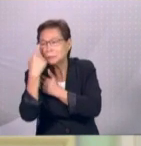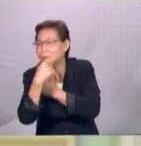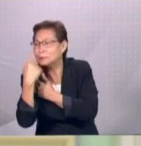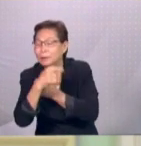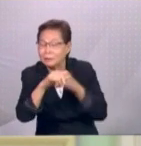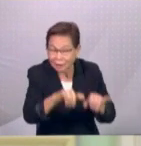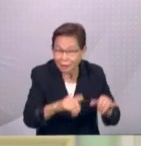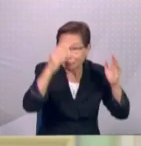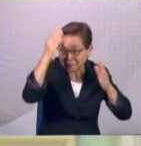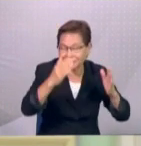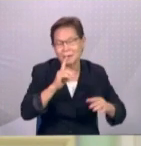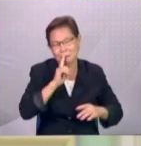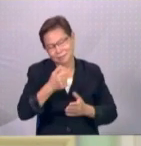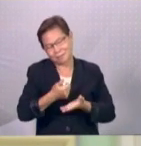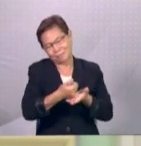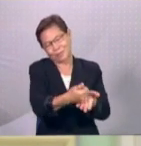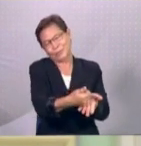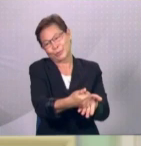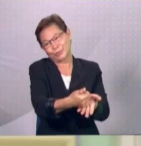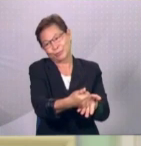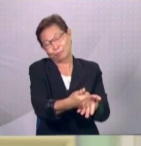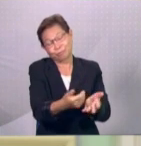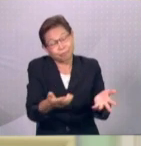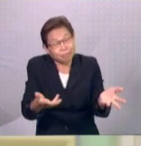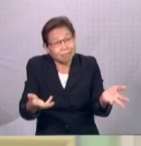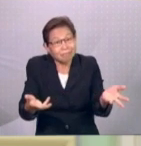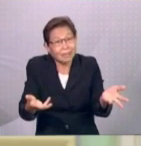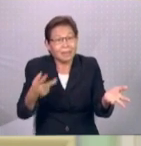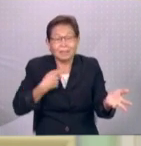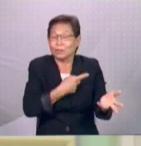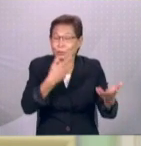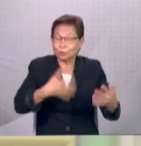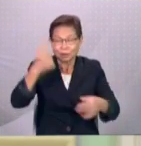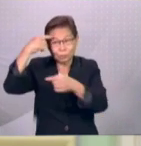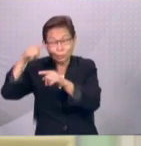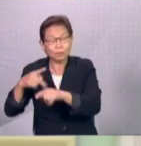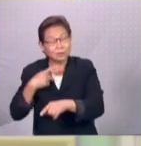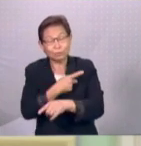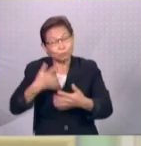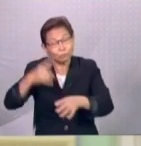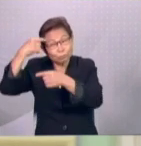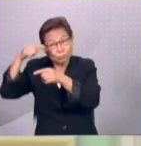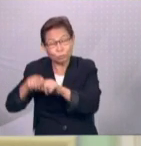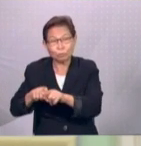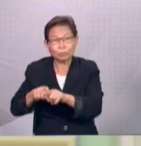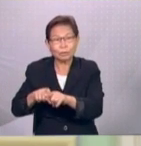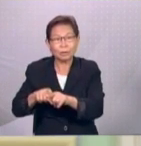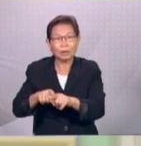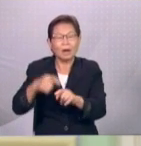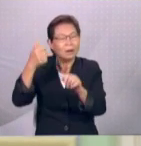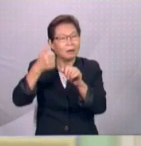negara pastinya akan dibantu. Walaubagaimanapun kita telah pun bersetuju bahawa setiap